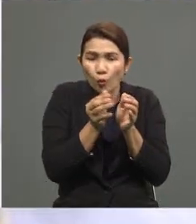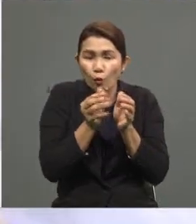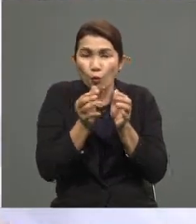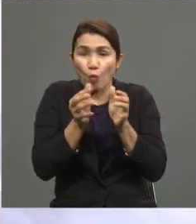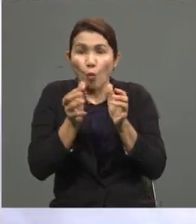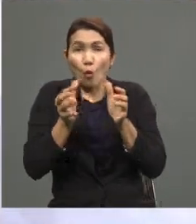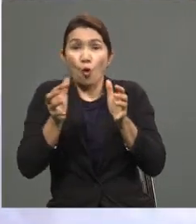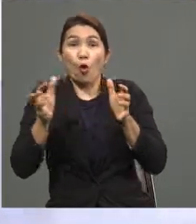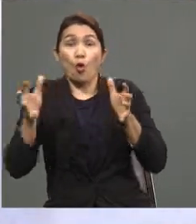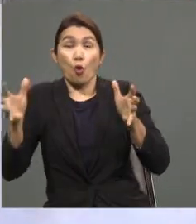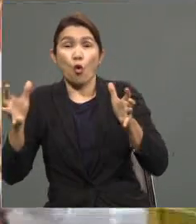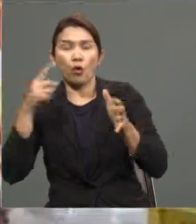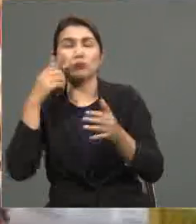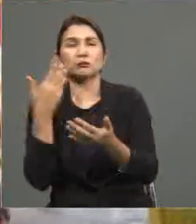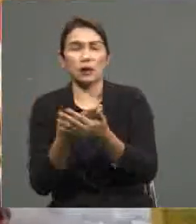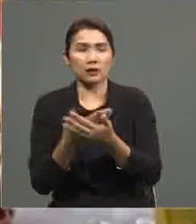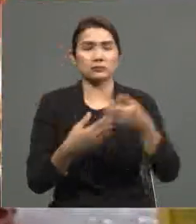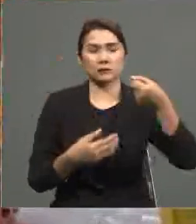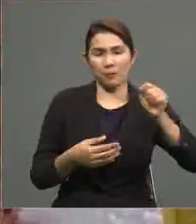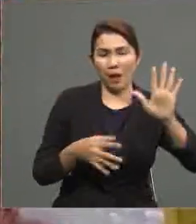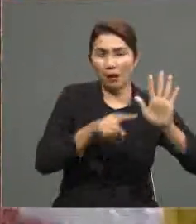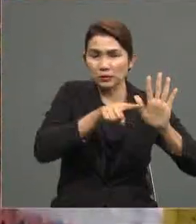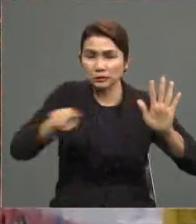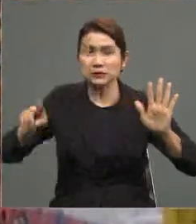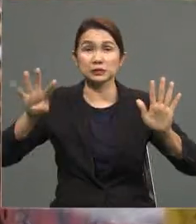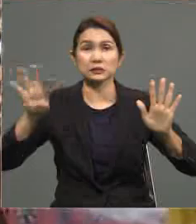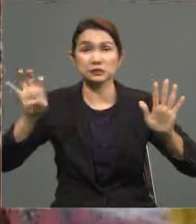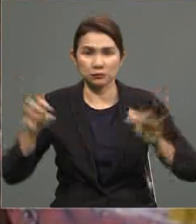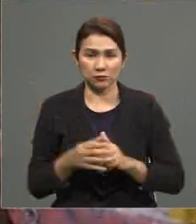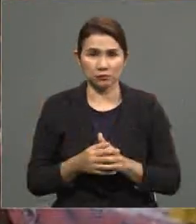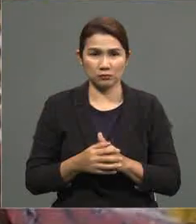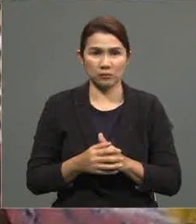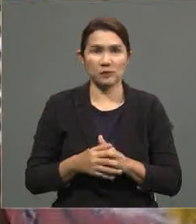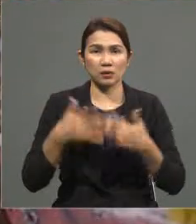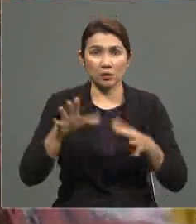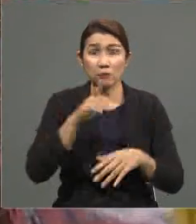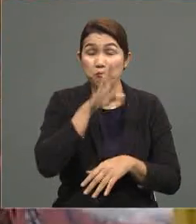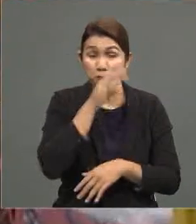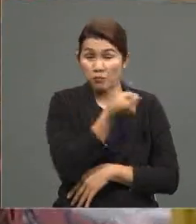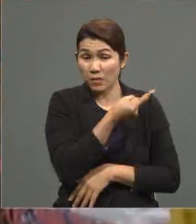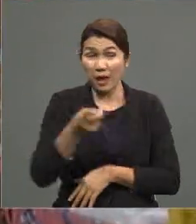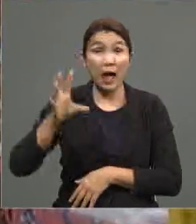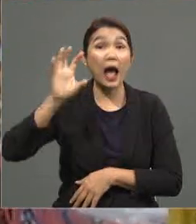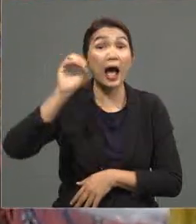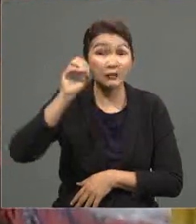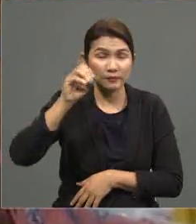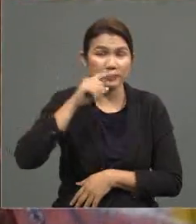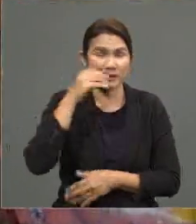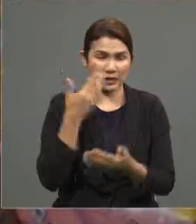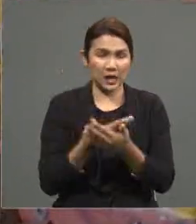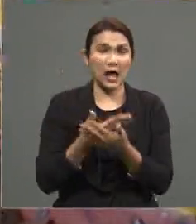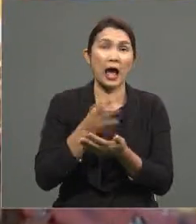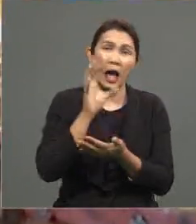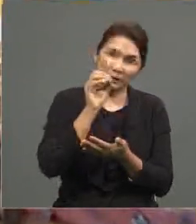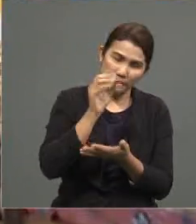ไปเริ่ม 15บาทไปจนถึง 400บาทนะครับถ้าเป็นผางประทีปล่ะ 50ชิ้นเนี่ยจะราคา 50บาทครับก็